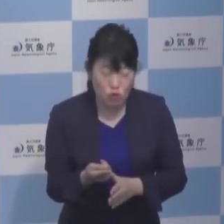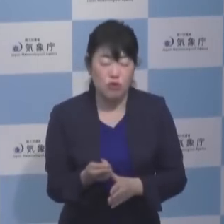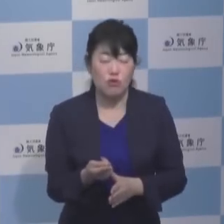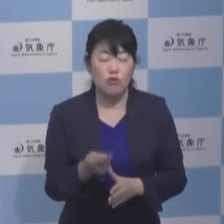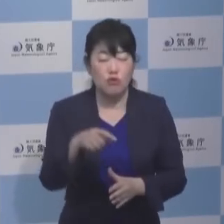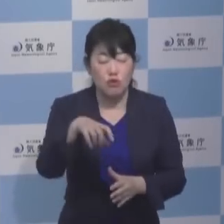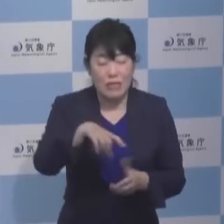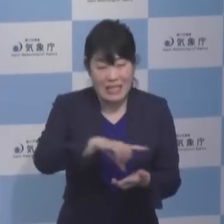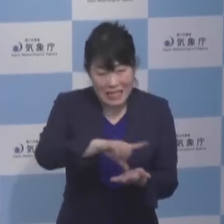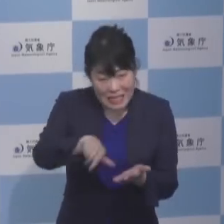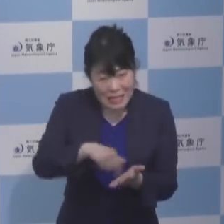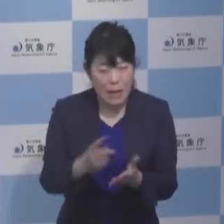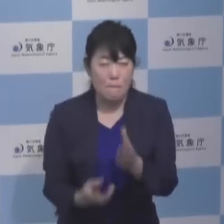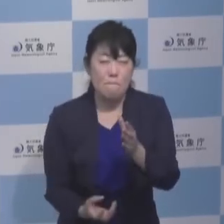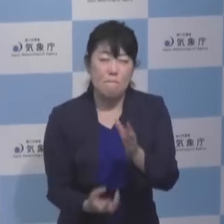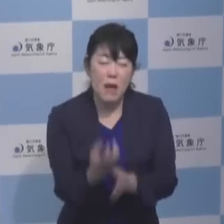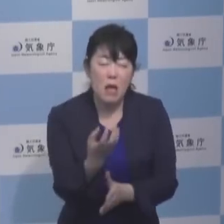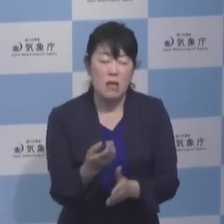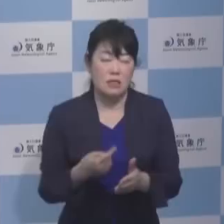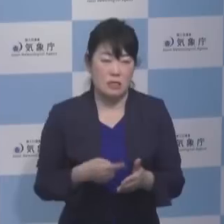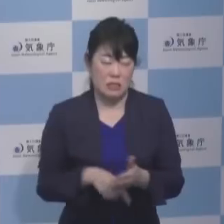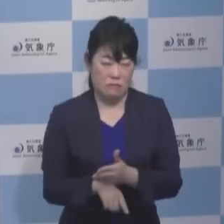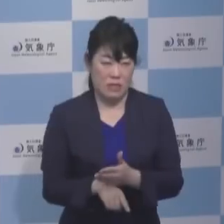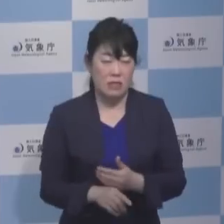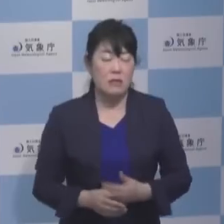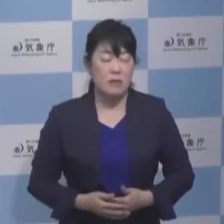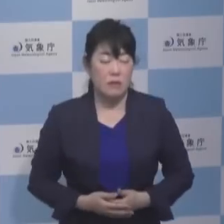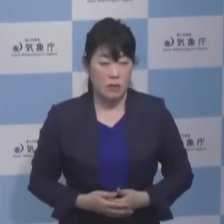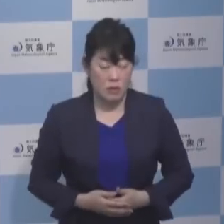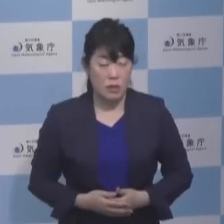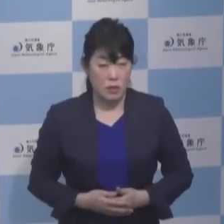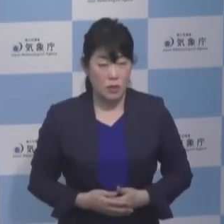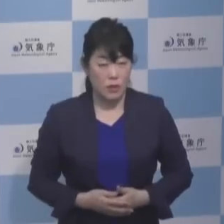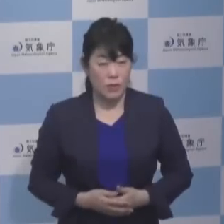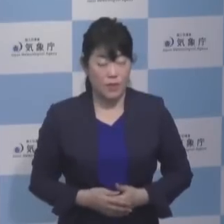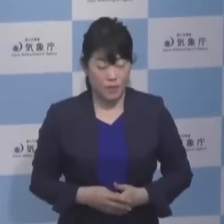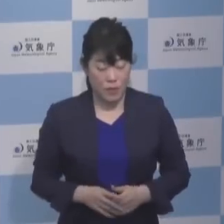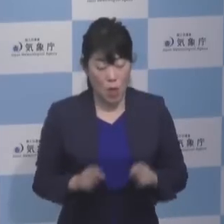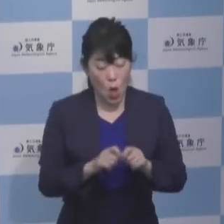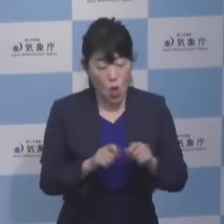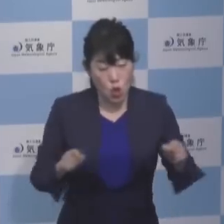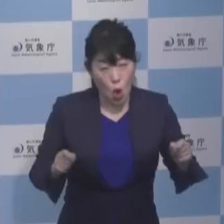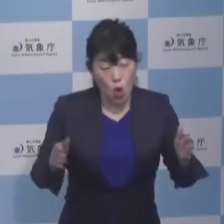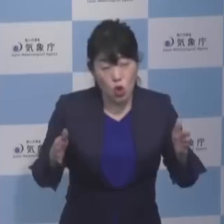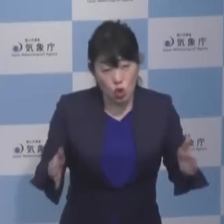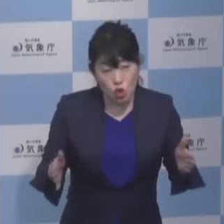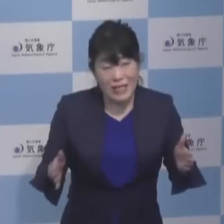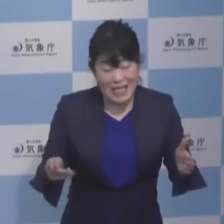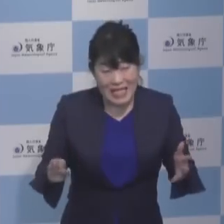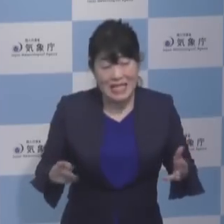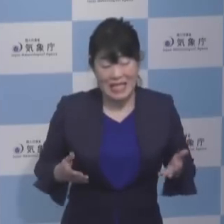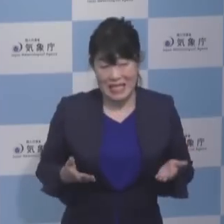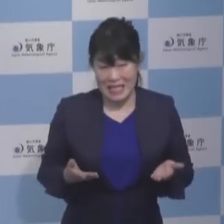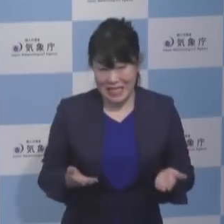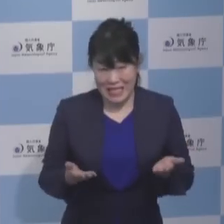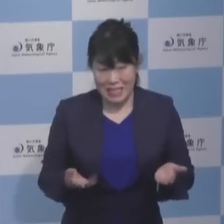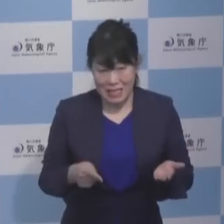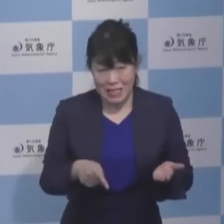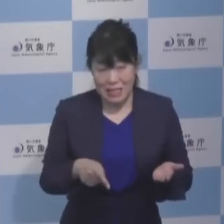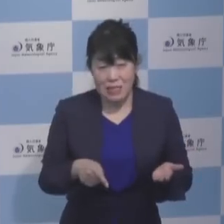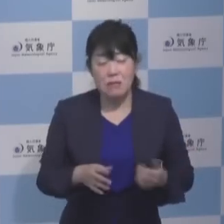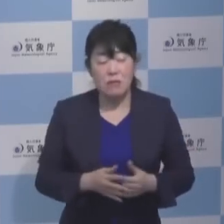えています。 あともう一点、すみません、長周期地震動についての話なんですけれども、予報の段